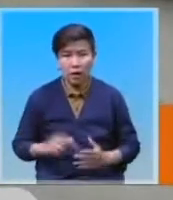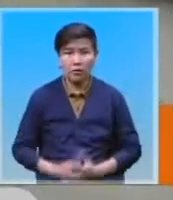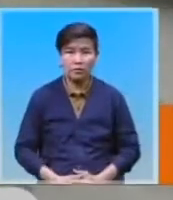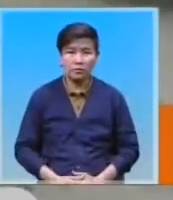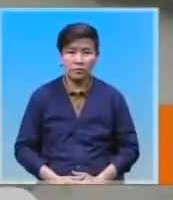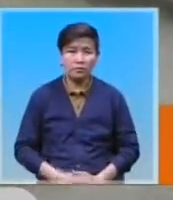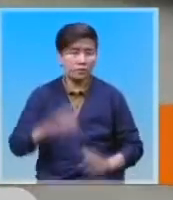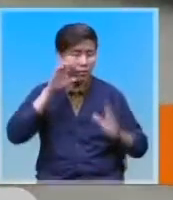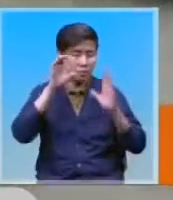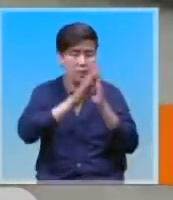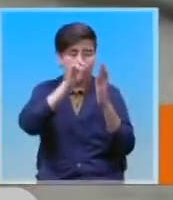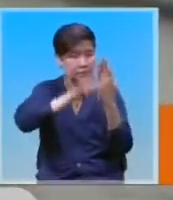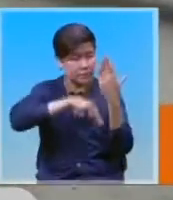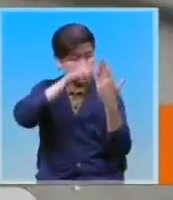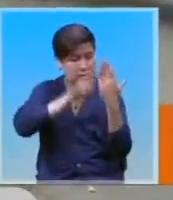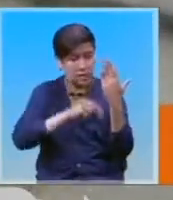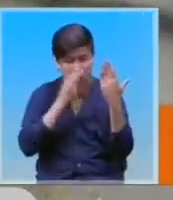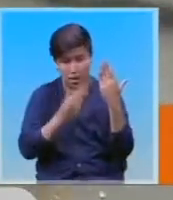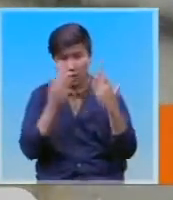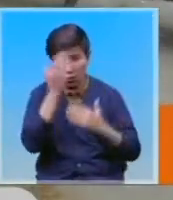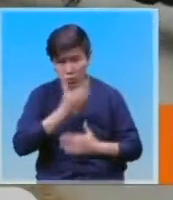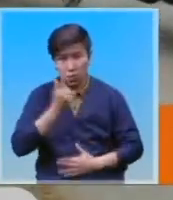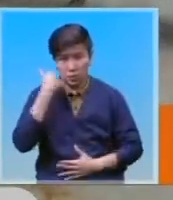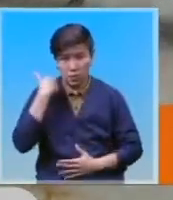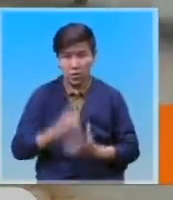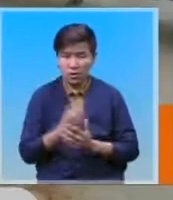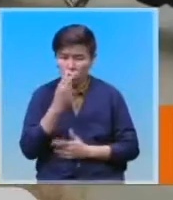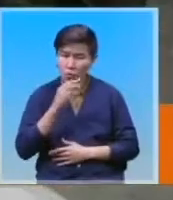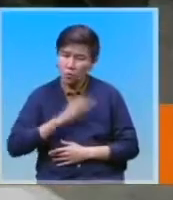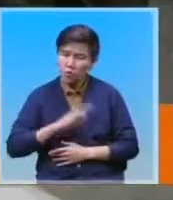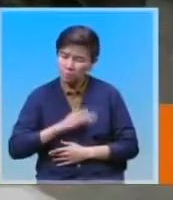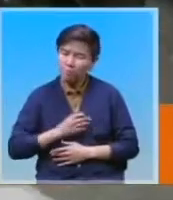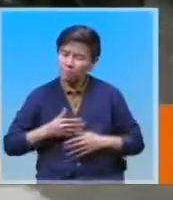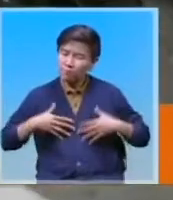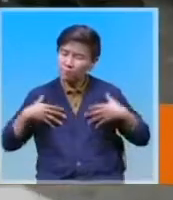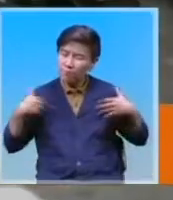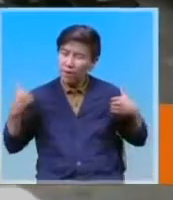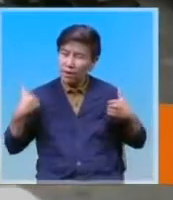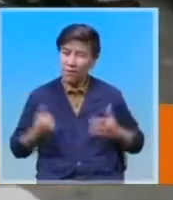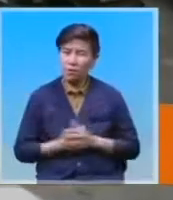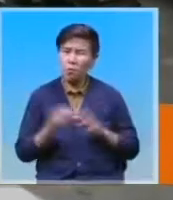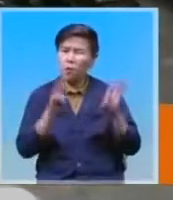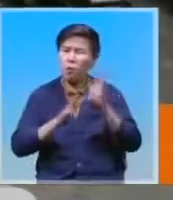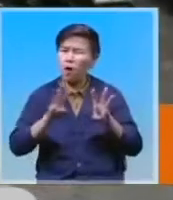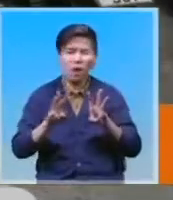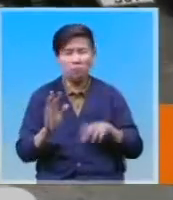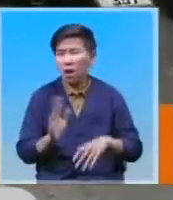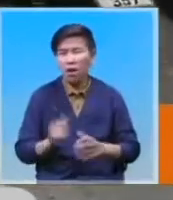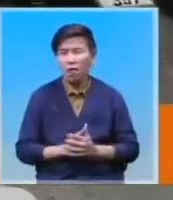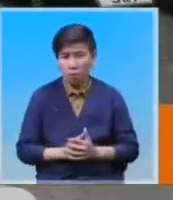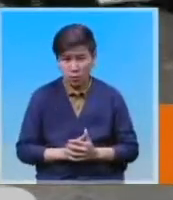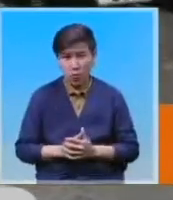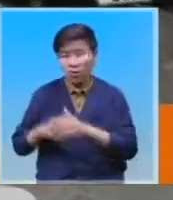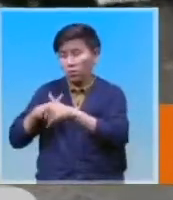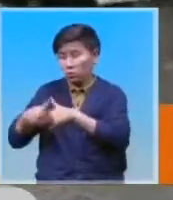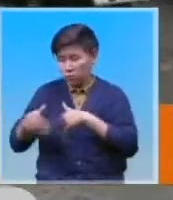เพ้นรูปดังกล่าวนั้นมีความสวยงามมองแล้วผ่อนคลายน้องๆหนูๆน่าจะชอบนะดีกว่าไม่มีเลยแต่ก็ทราบมาเหมือนกันบอกว่าชาวบ้าน